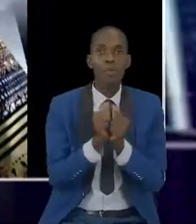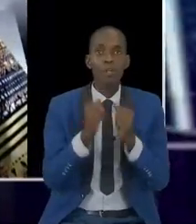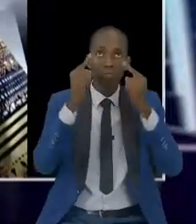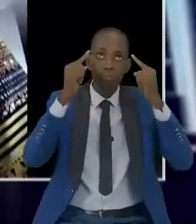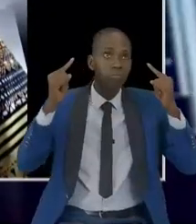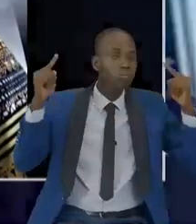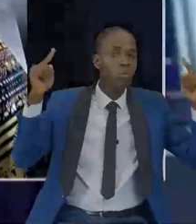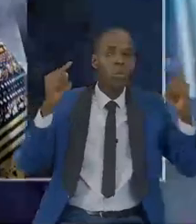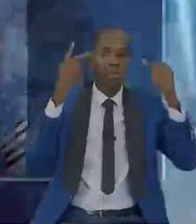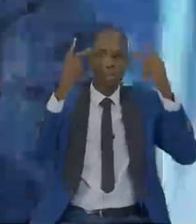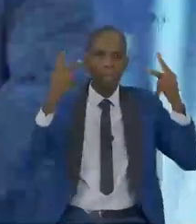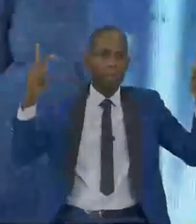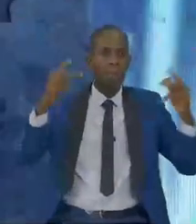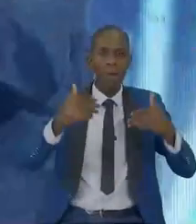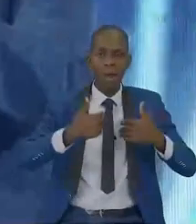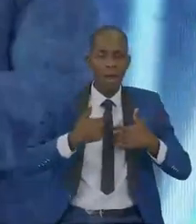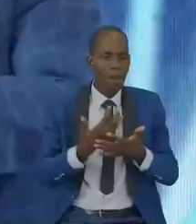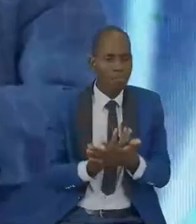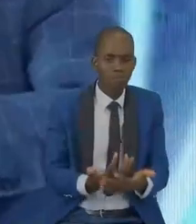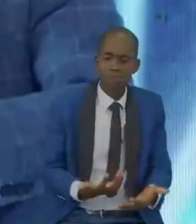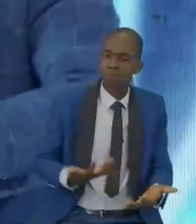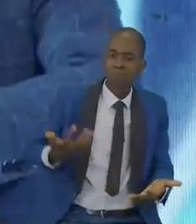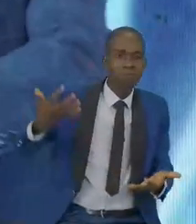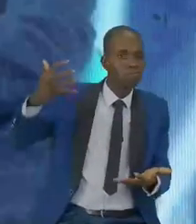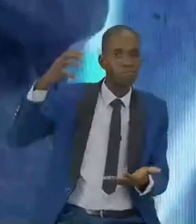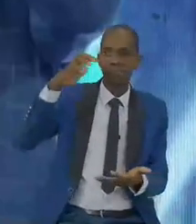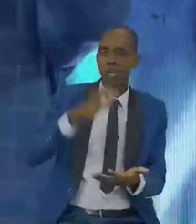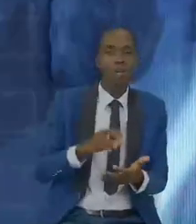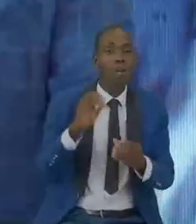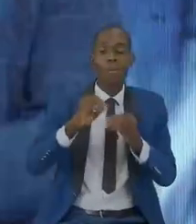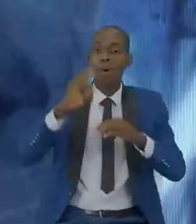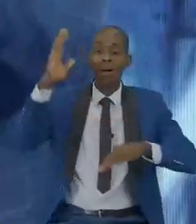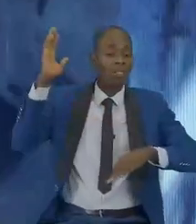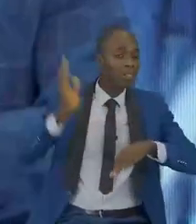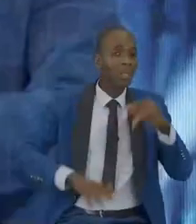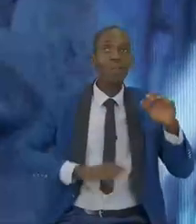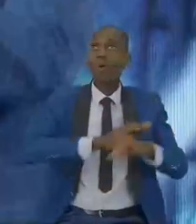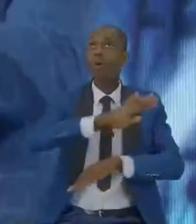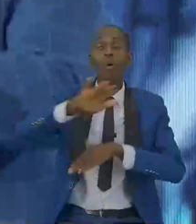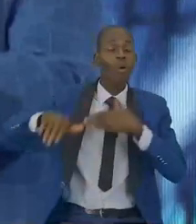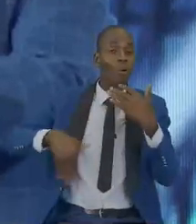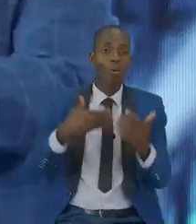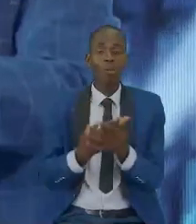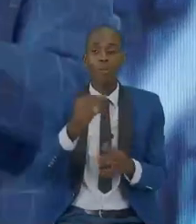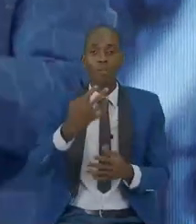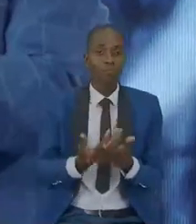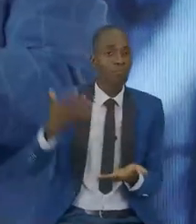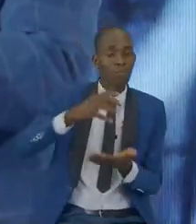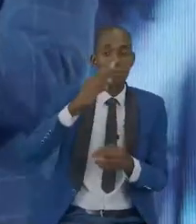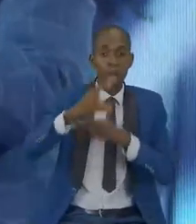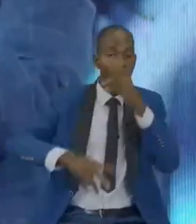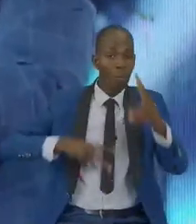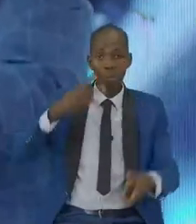être si prospère que ta richesse est plus grande que les